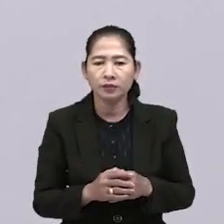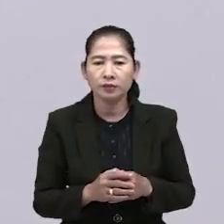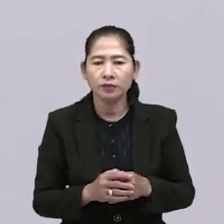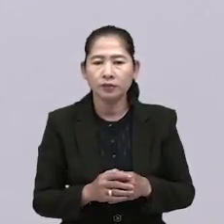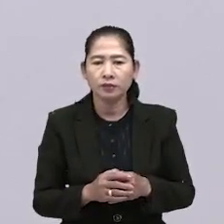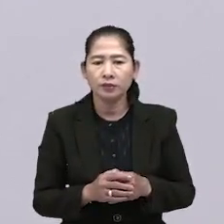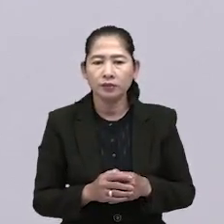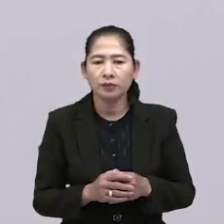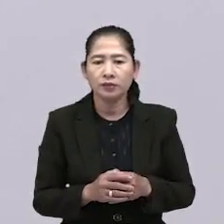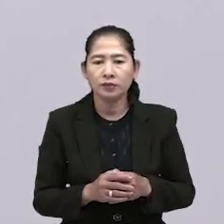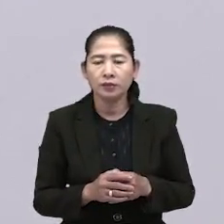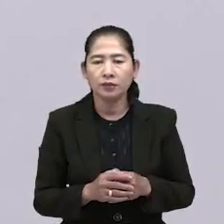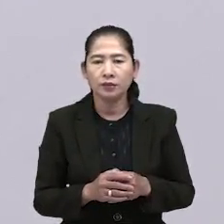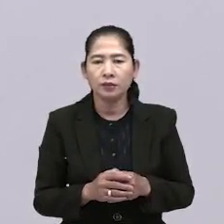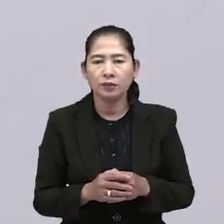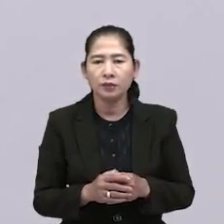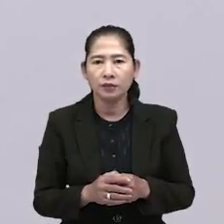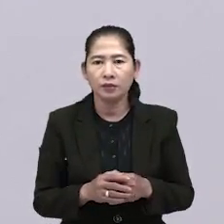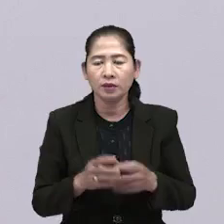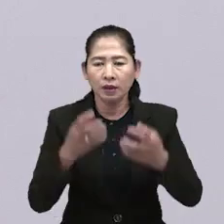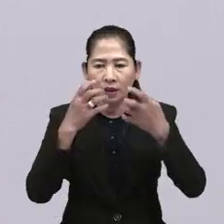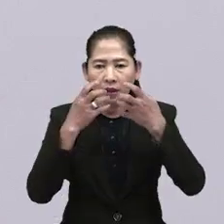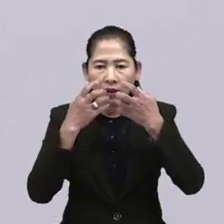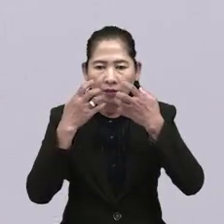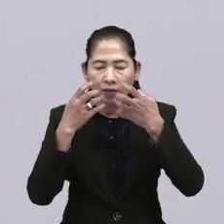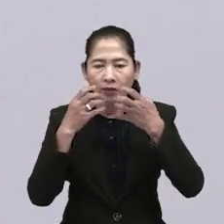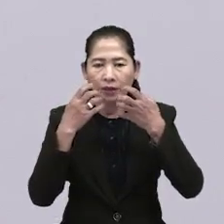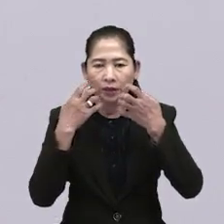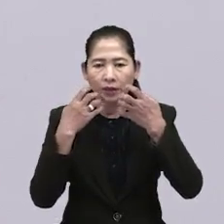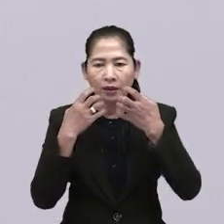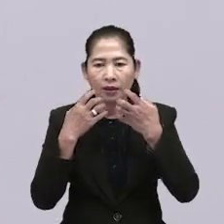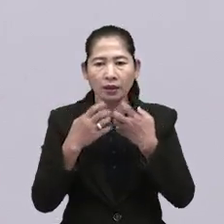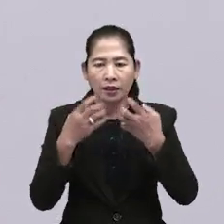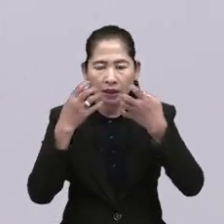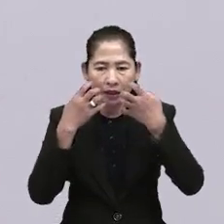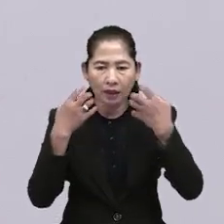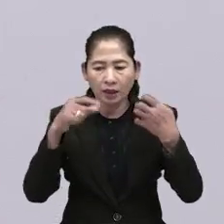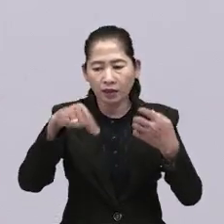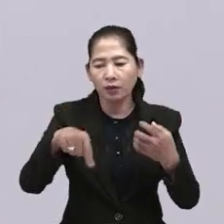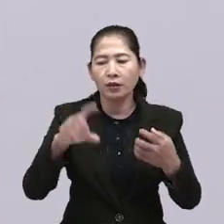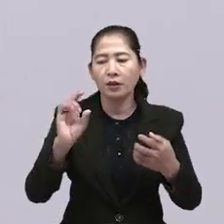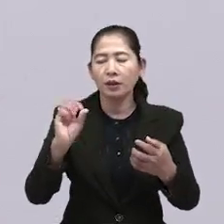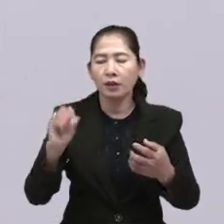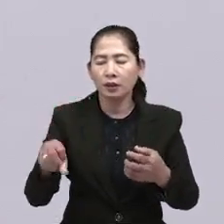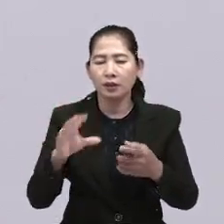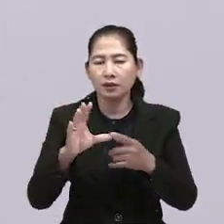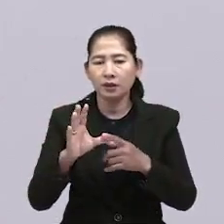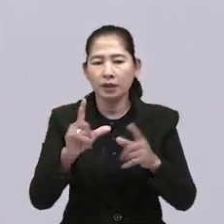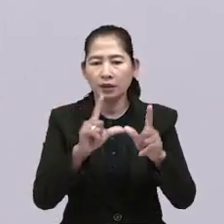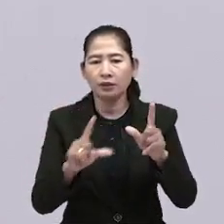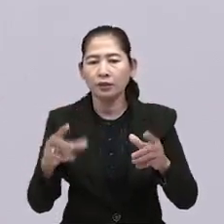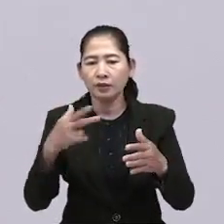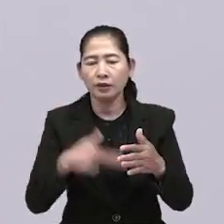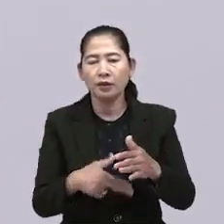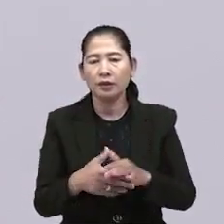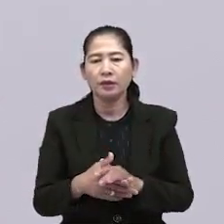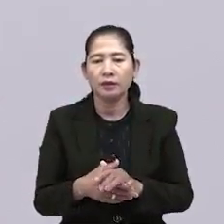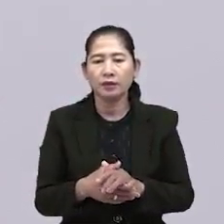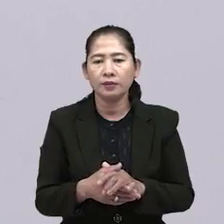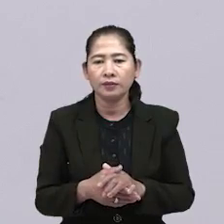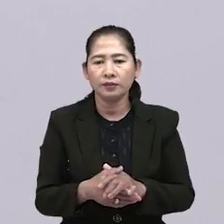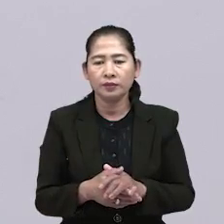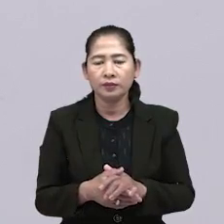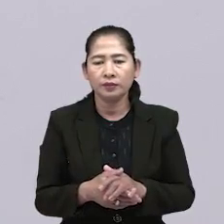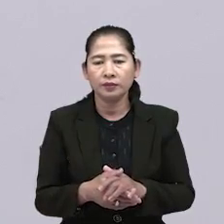កូនចាប់ដើមមើលពាក្យខ្លាជួនជាមួយនឹងអីហានខ្លាពាក្យខ្លាជួននឹងអីរកពាក្យឲ្យជួនគ្នាណាកូនណាវាជាសត្វមួ